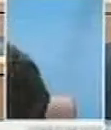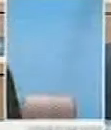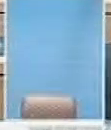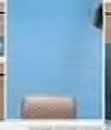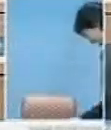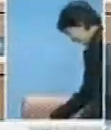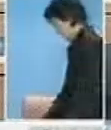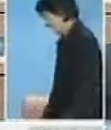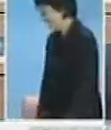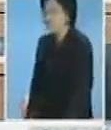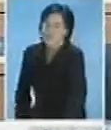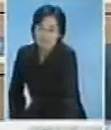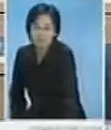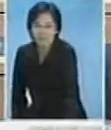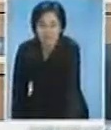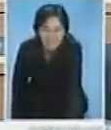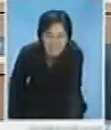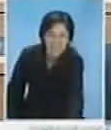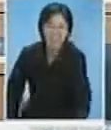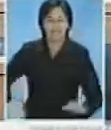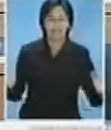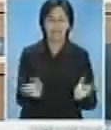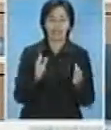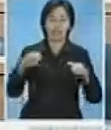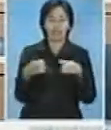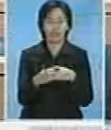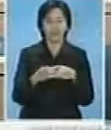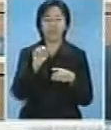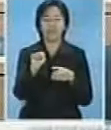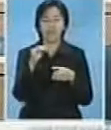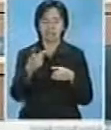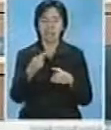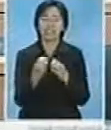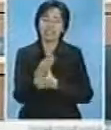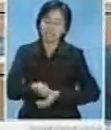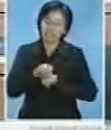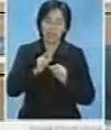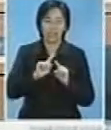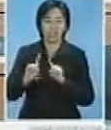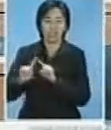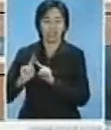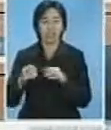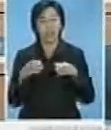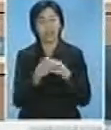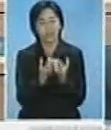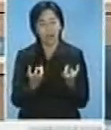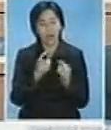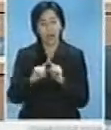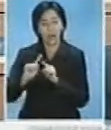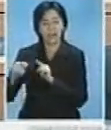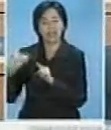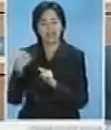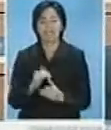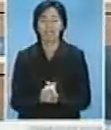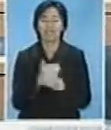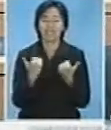น่แต่ถ้าเราสนับสนุนในเรื่องของกลุ่มสหกรณ์โดยเฉพาะกลุ่มสหกรณ์การเกษตรต่างๆกลุ่มผลิตภัณฑ์ต่างๆครับสามาร